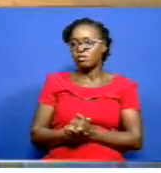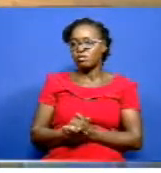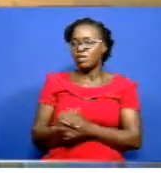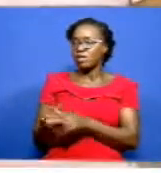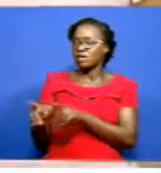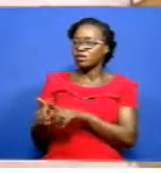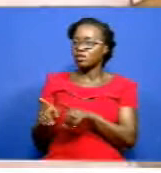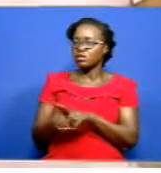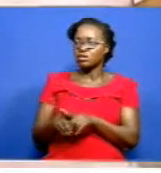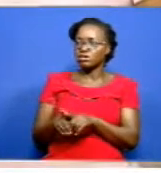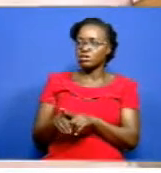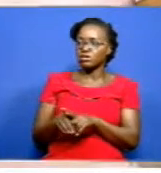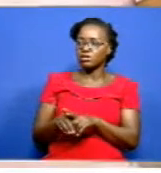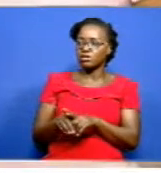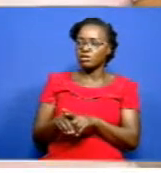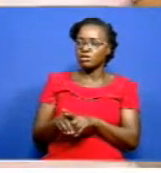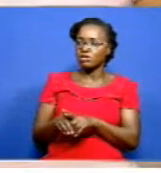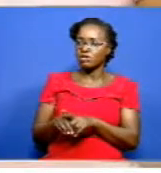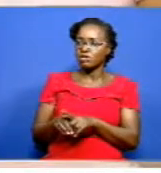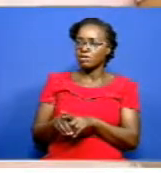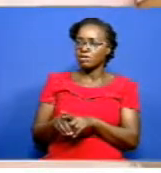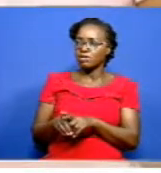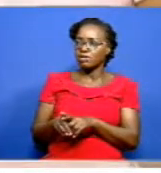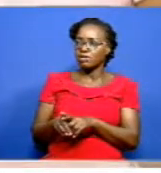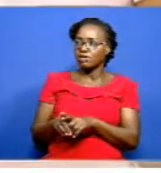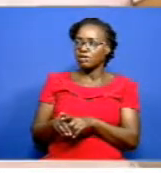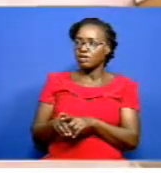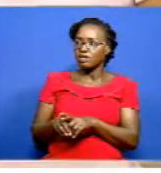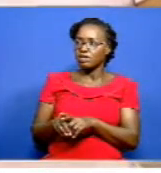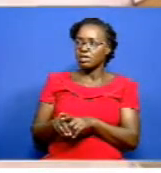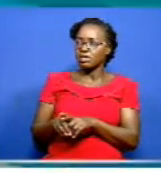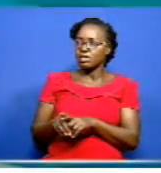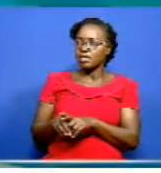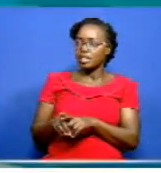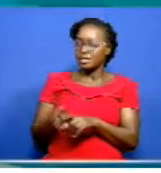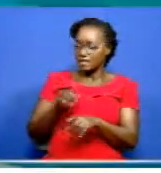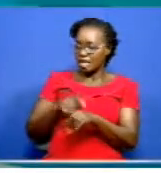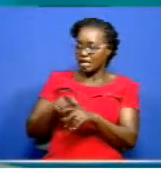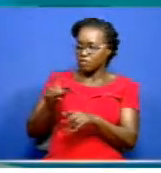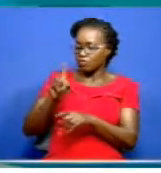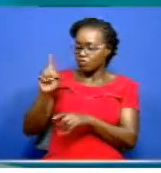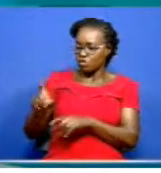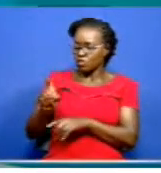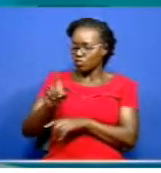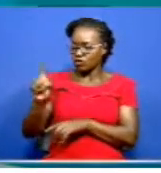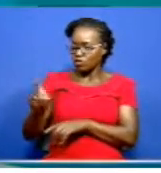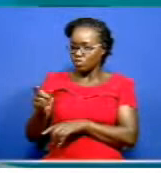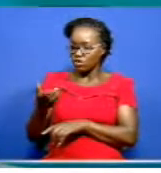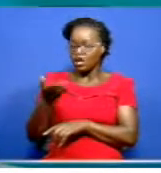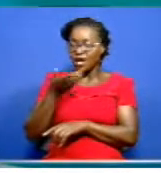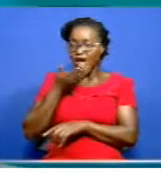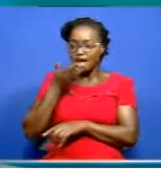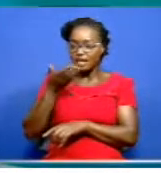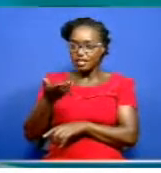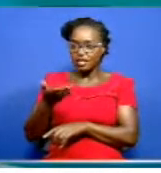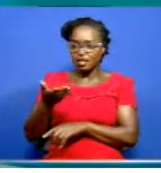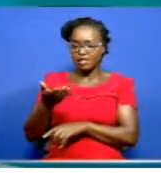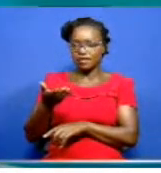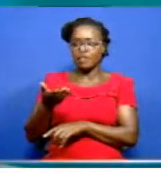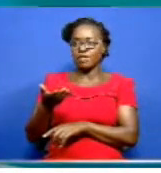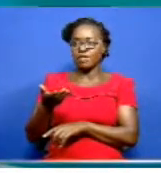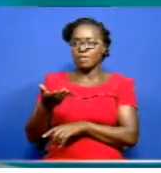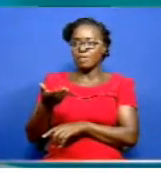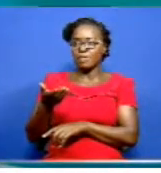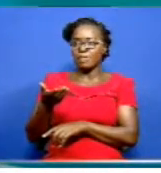to alivyosema Esther, kwa hii test akifanya haya maswali, tukipata majibu, kukikuwa